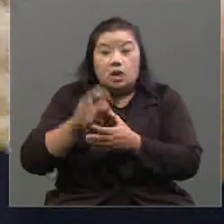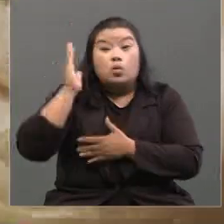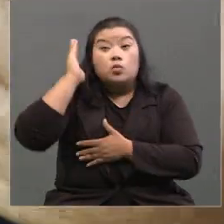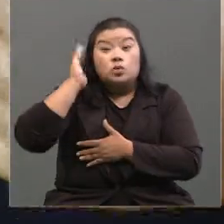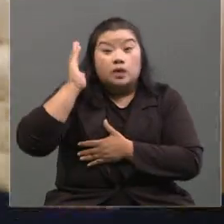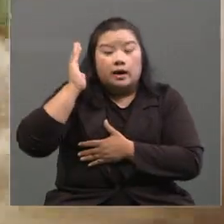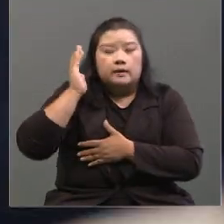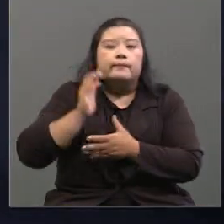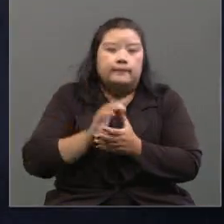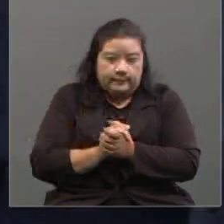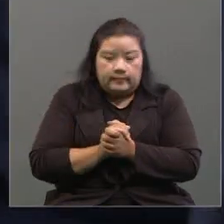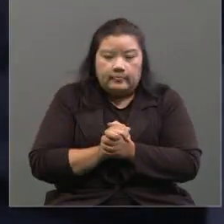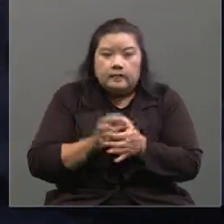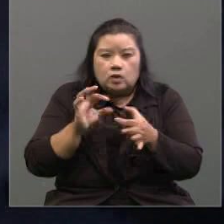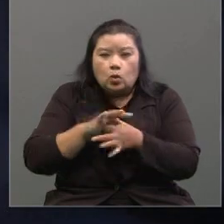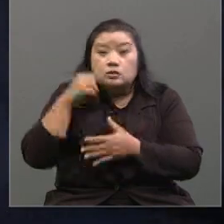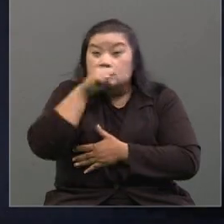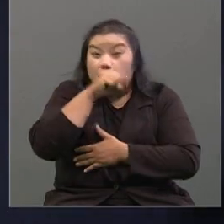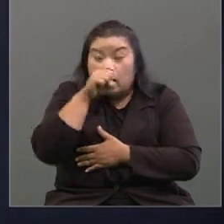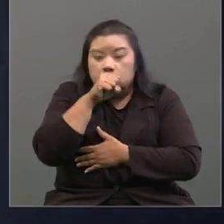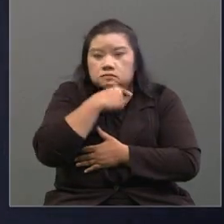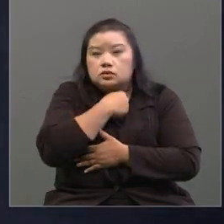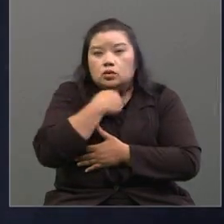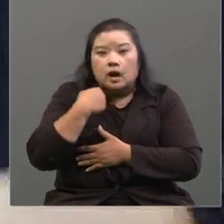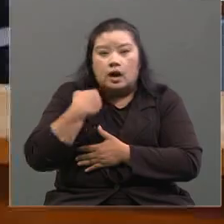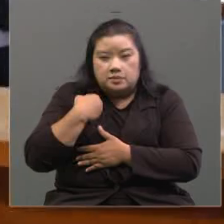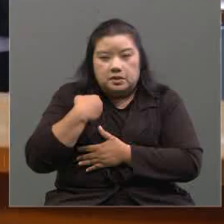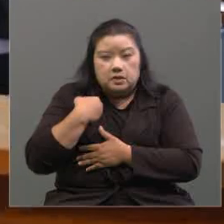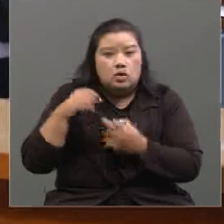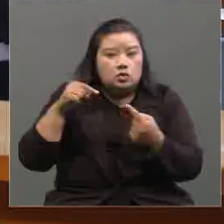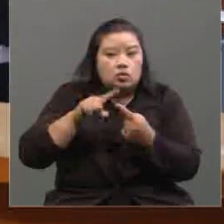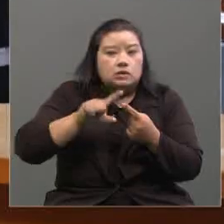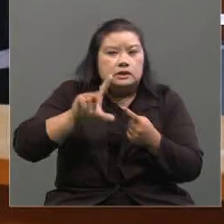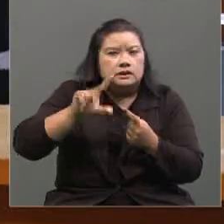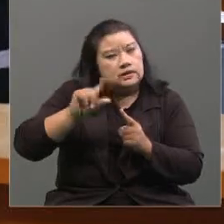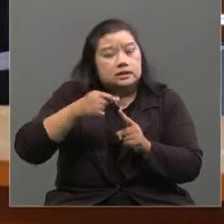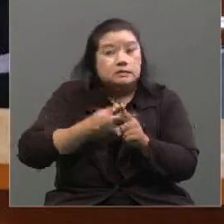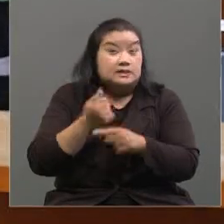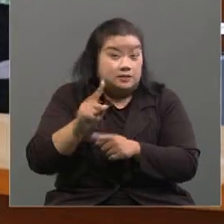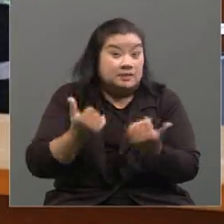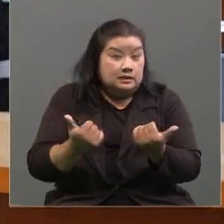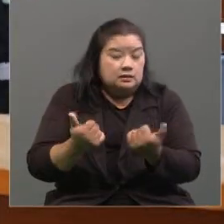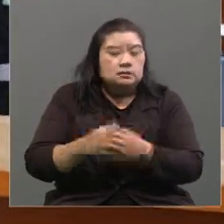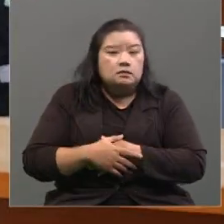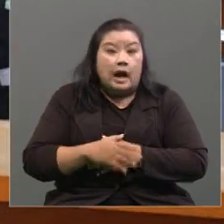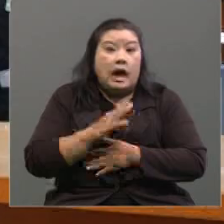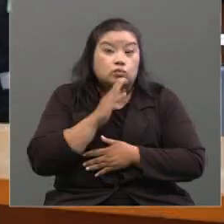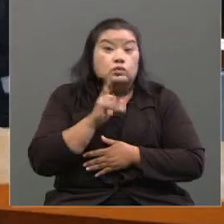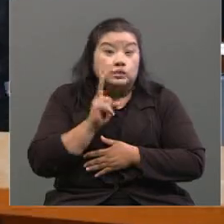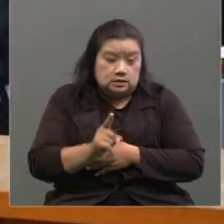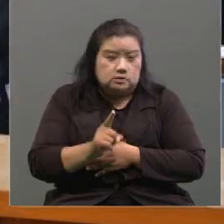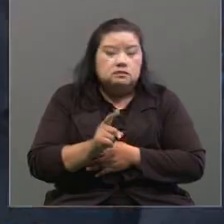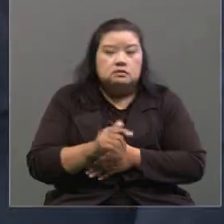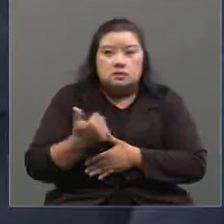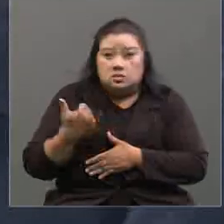ไต้หวันที่ถูกฆาตกรรมในโรงแรมย่านอุดมสุขเมื่อวันที่ 20พฤศจิกายนด้วยหรือเปล่าเนี่ยนะคะเพราะว่าถ้าคดีนั้นเนี่ยก็ตรวจ